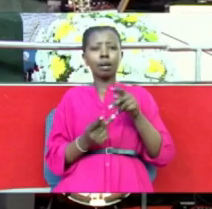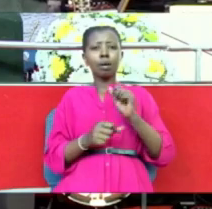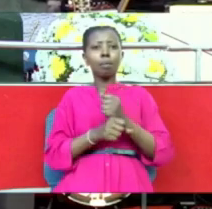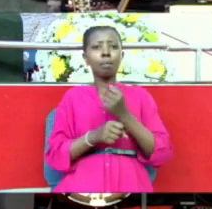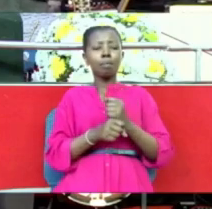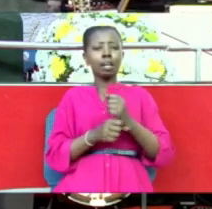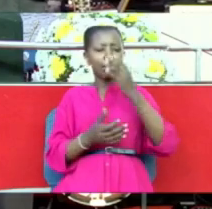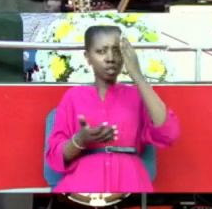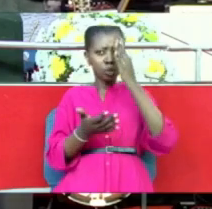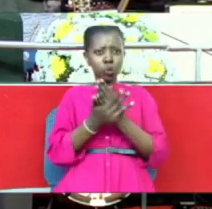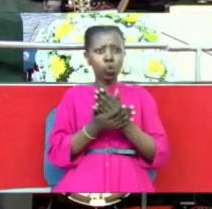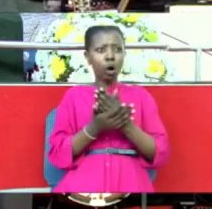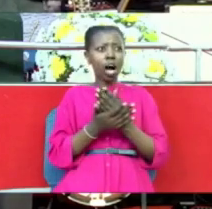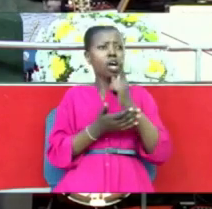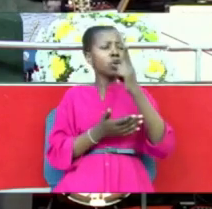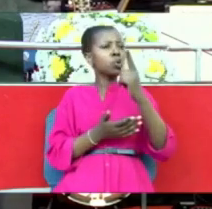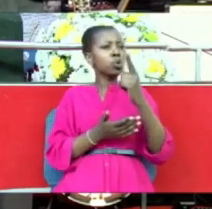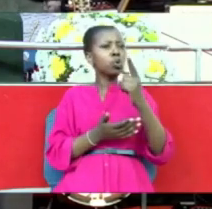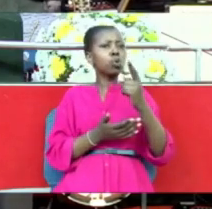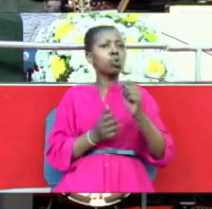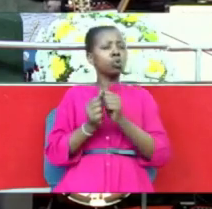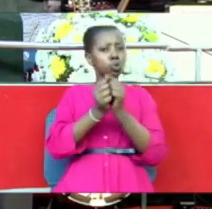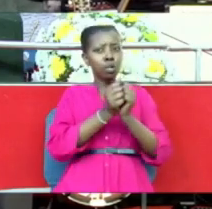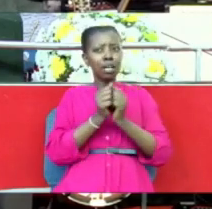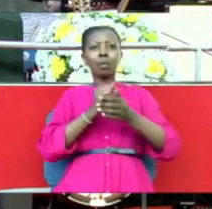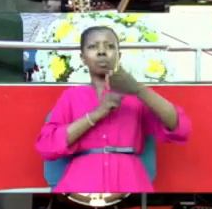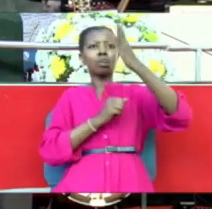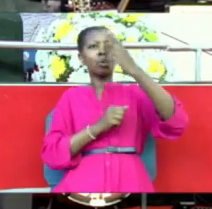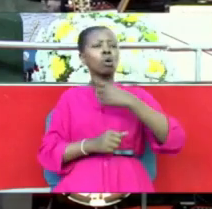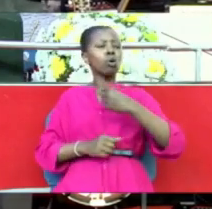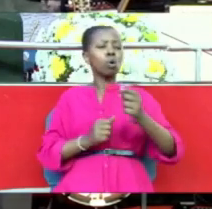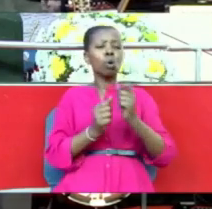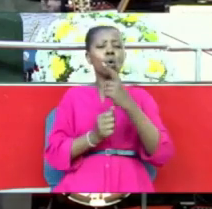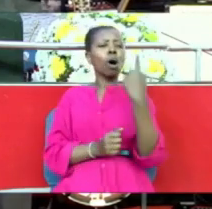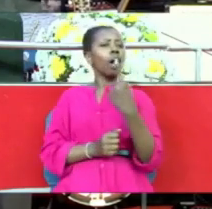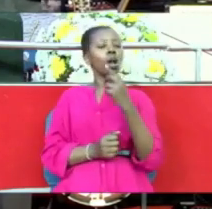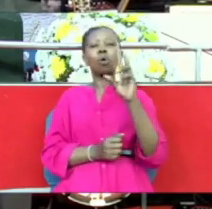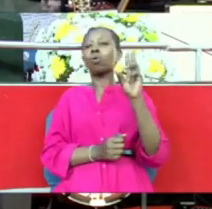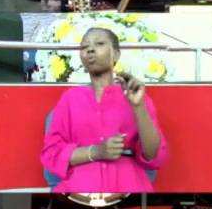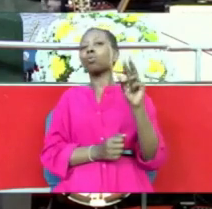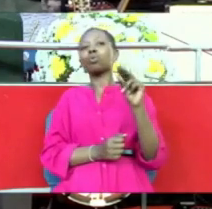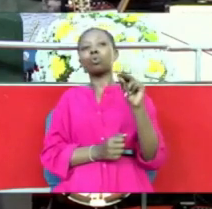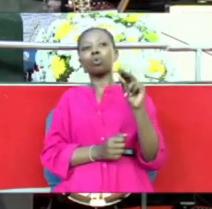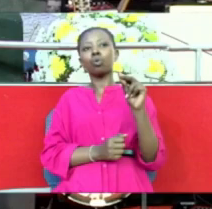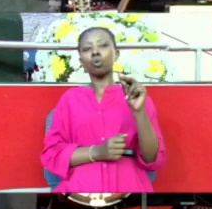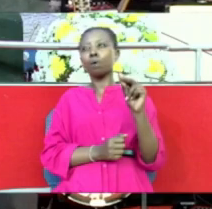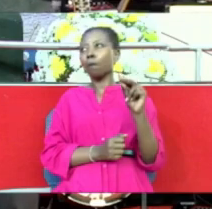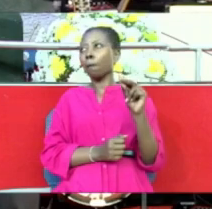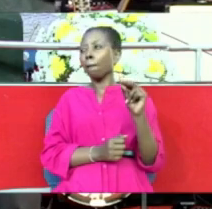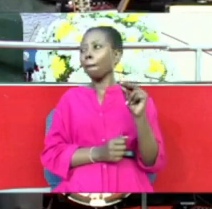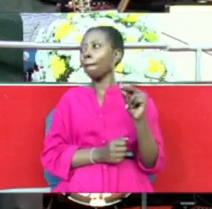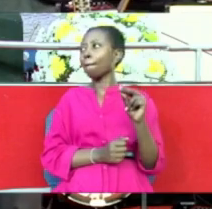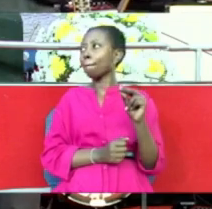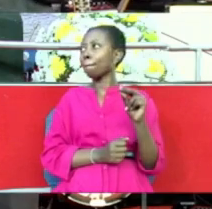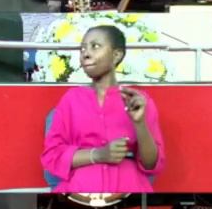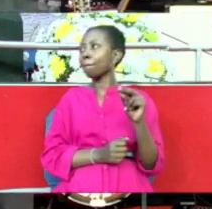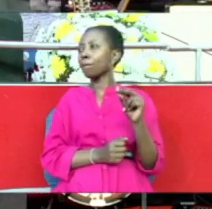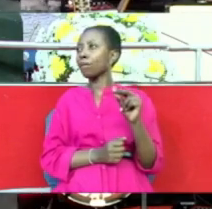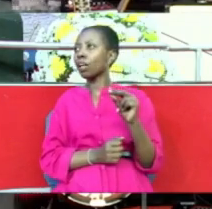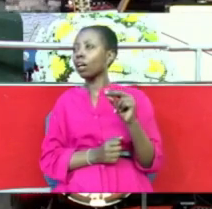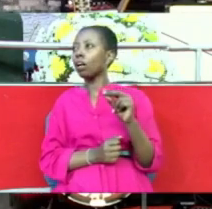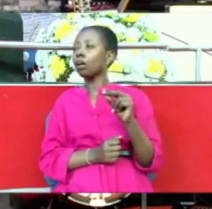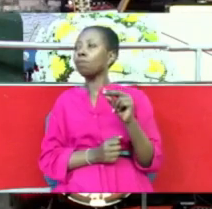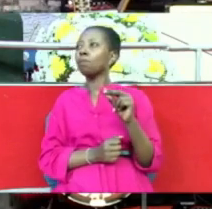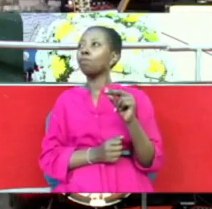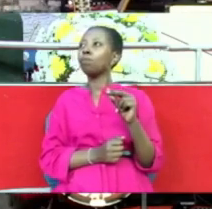usalama wa. Don't go alone. Usiende peke yako. The sons of the prophet, having spoken to Elisha, wana wa nabii baada ya